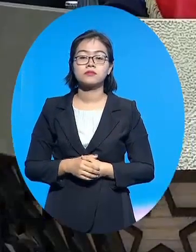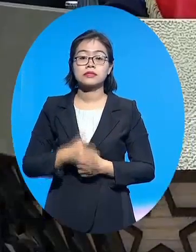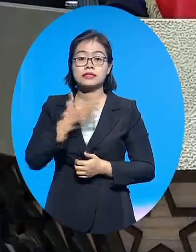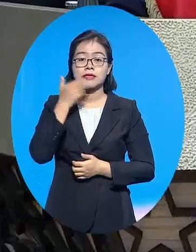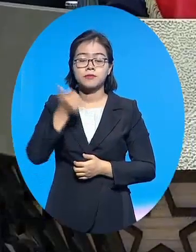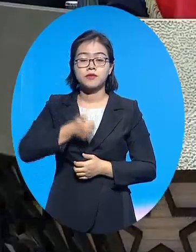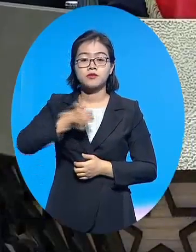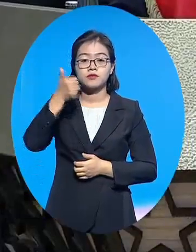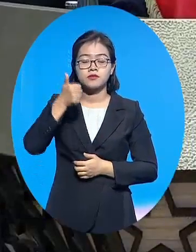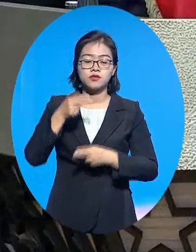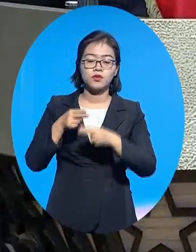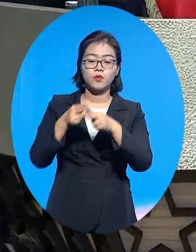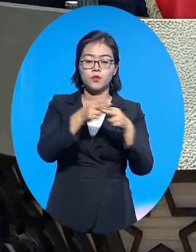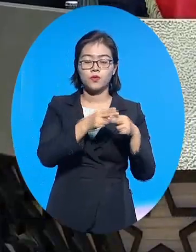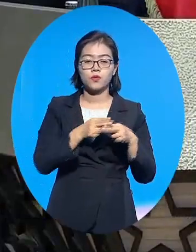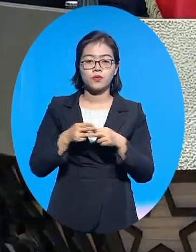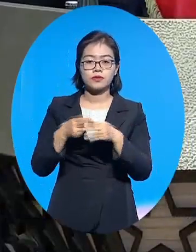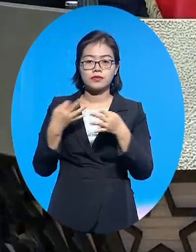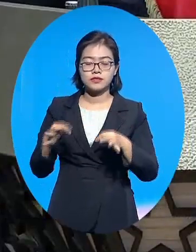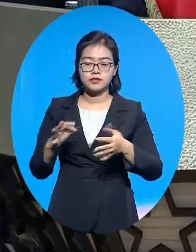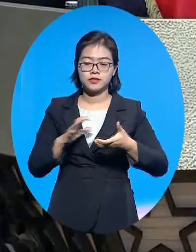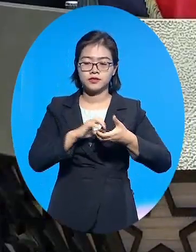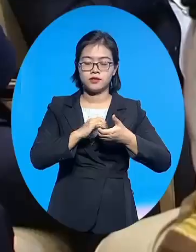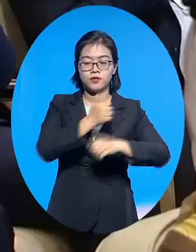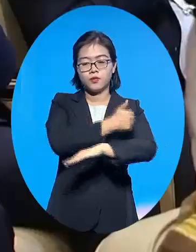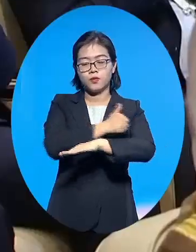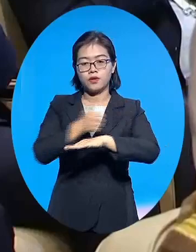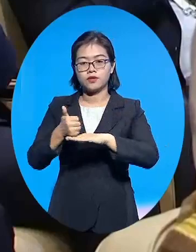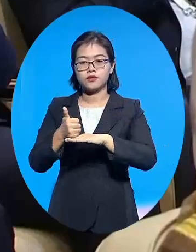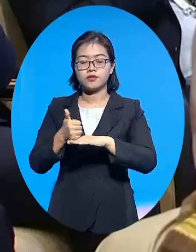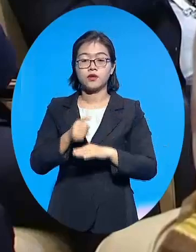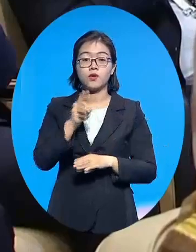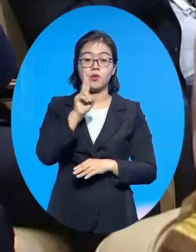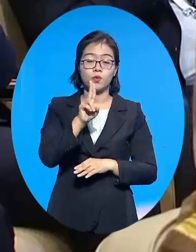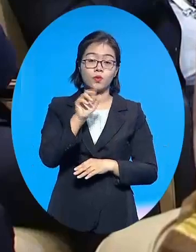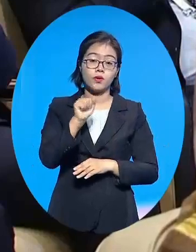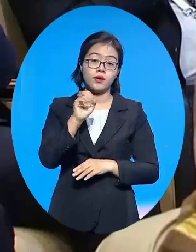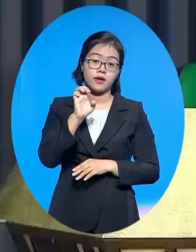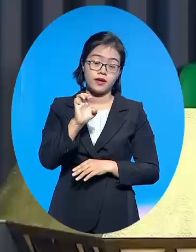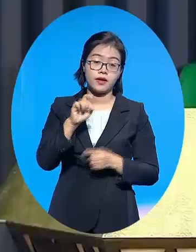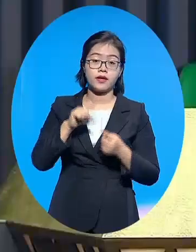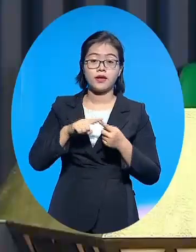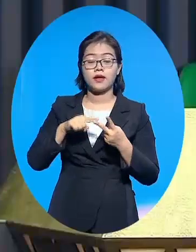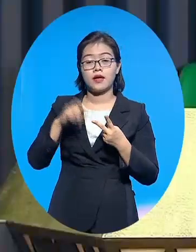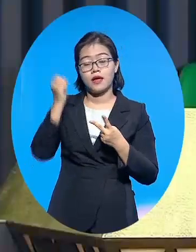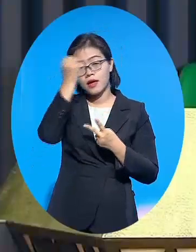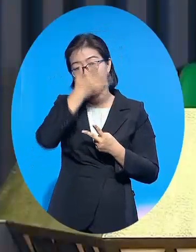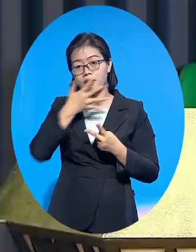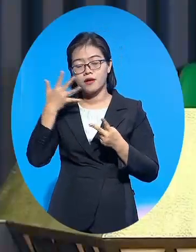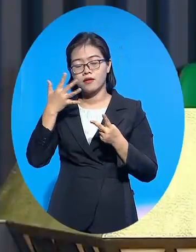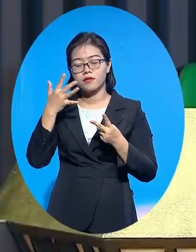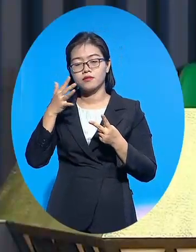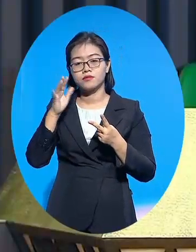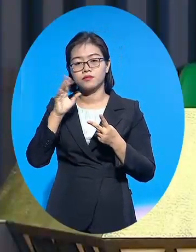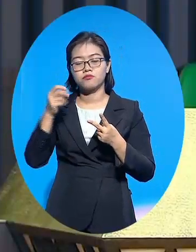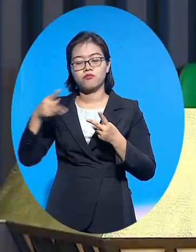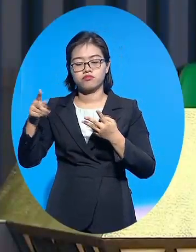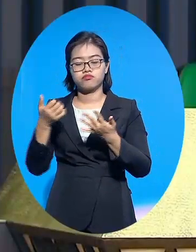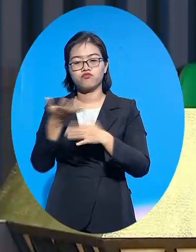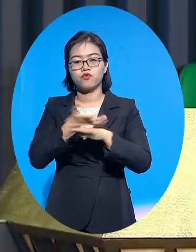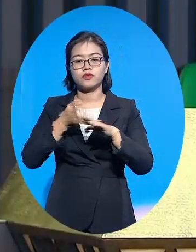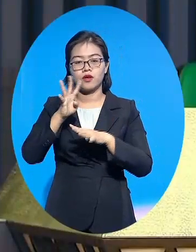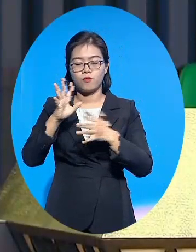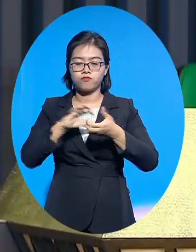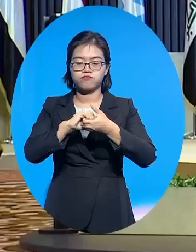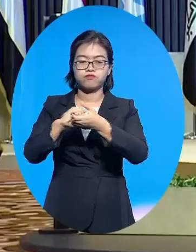thiết lập quan hệ ngoại giao giữa Israel và bốn nước Ả Rập gồm uae barren Maroc và sudan trong bối cảnh cựu Thủ tướng Israel